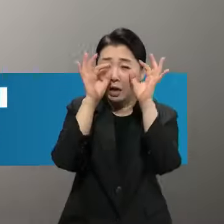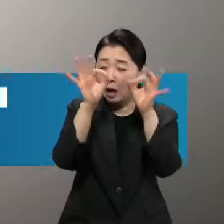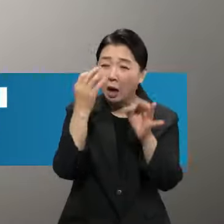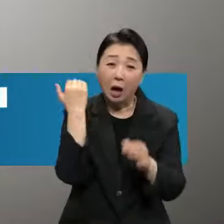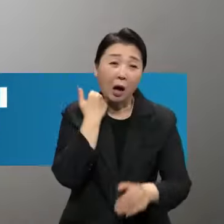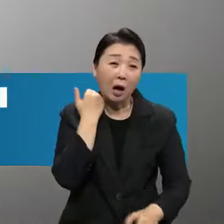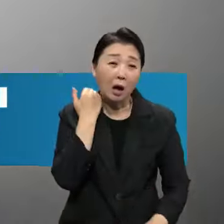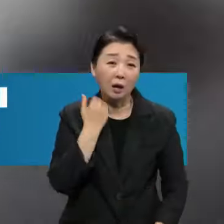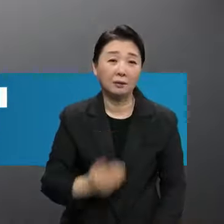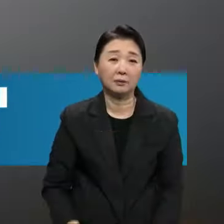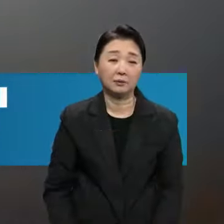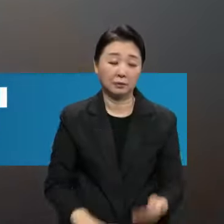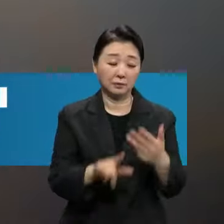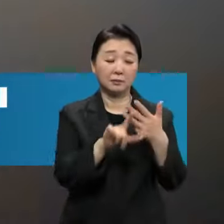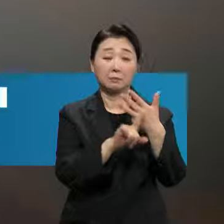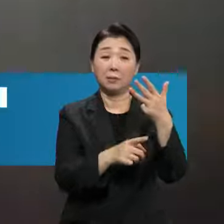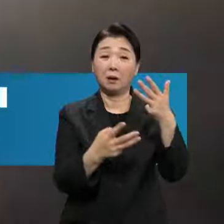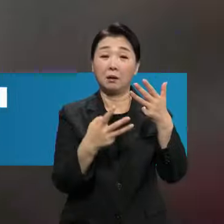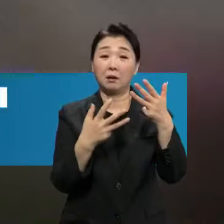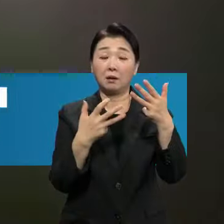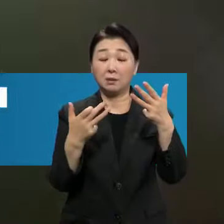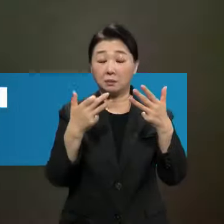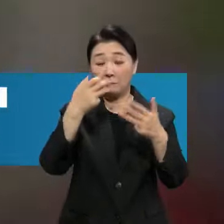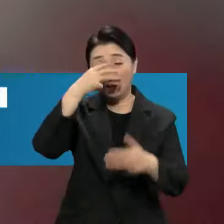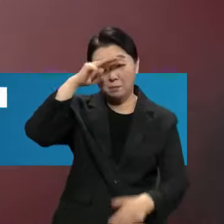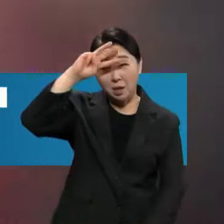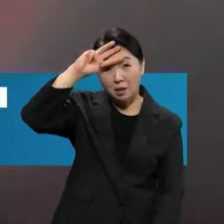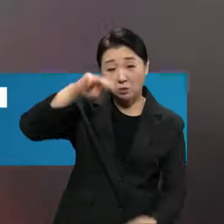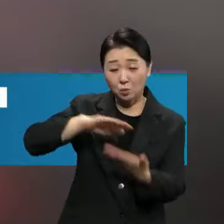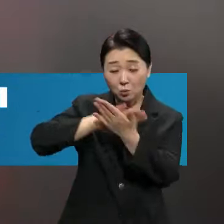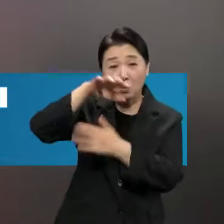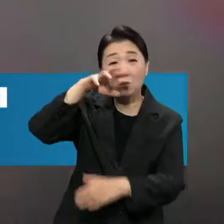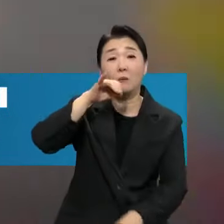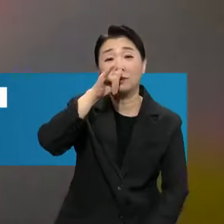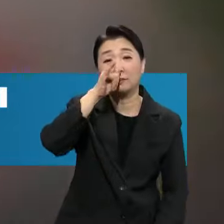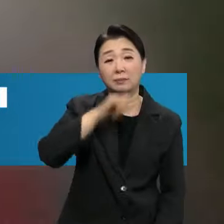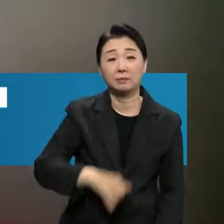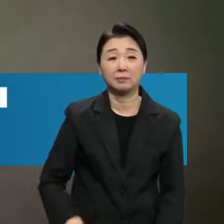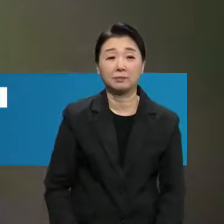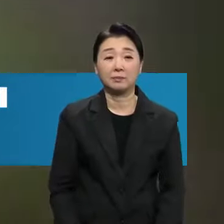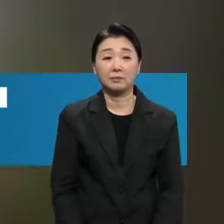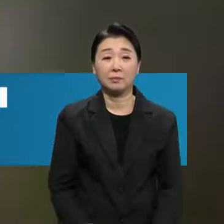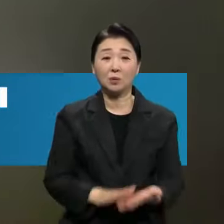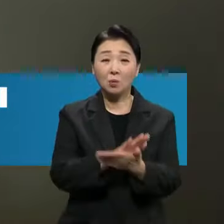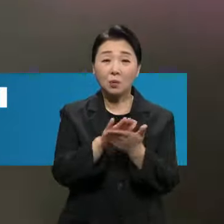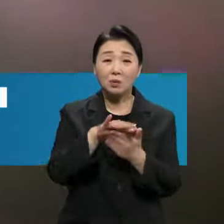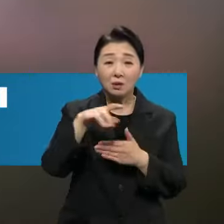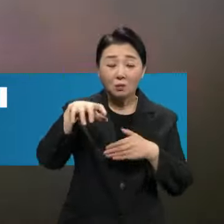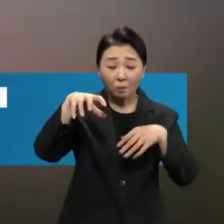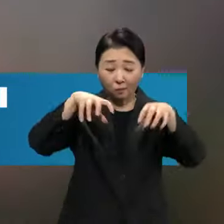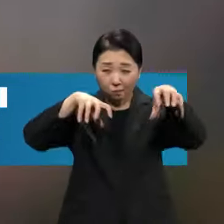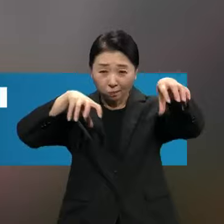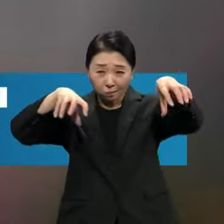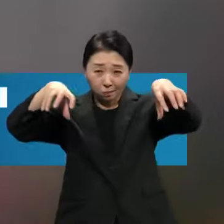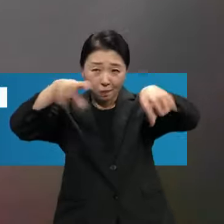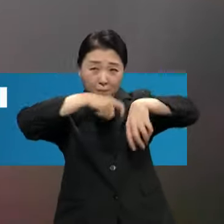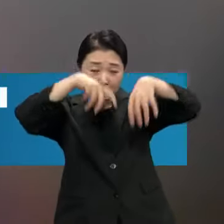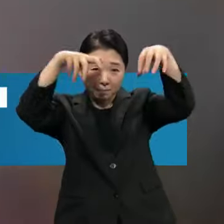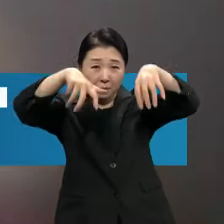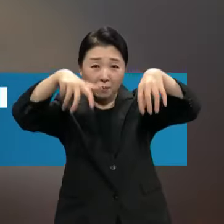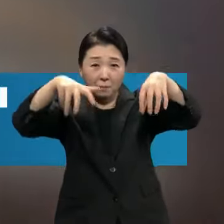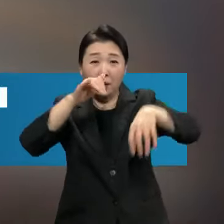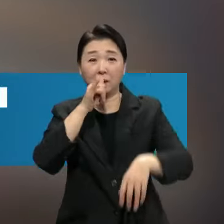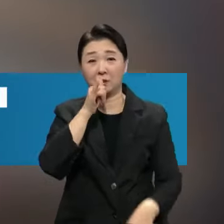보입니다. 지난 18일 멕시코의 식스플래그 놀이공원에서 벌어진 일입니다. 놀이기구가 움직이던 중에 비가 내리기